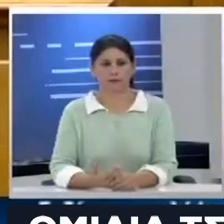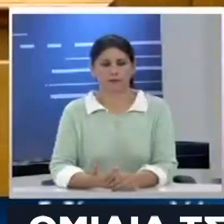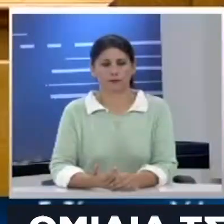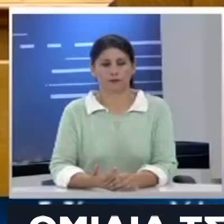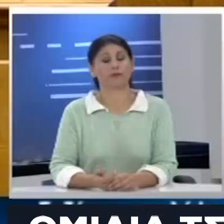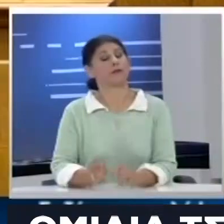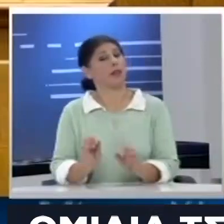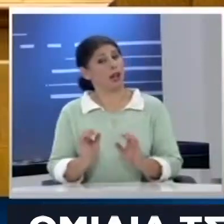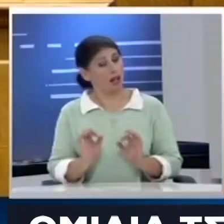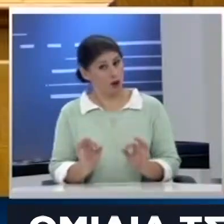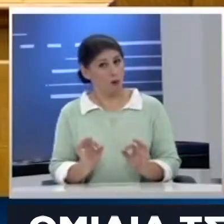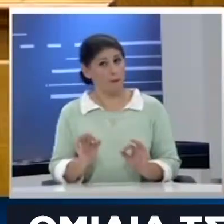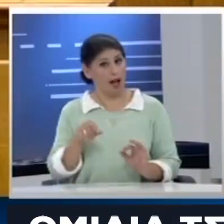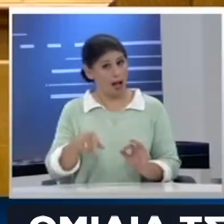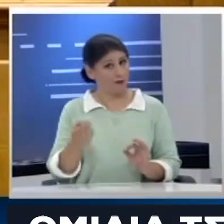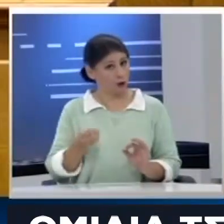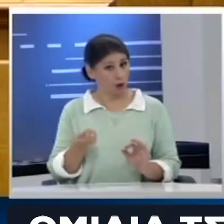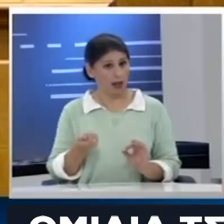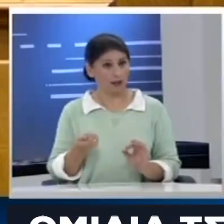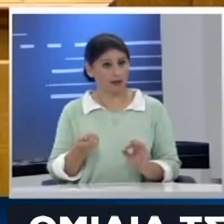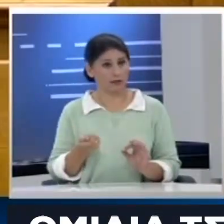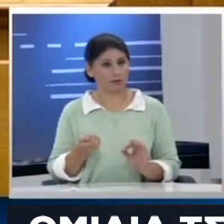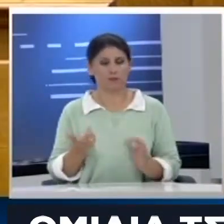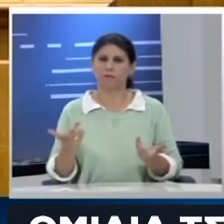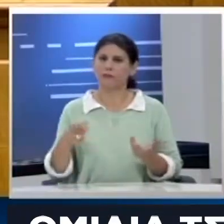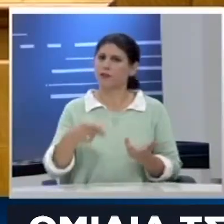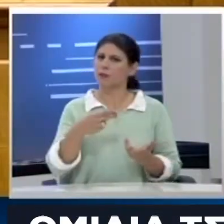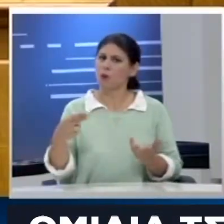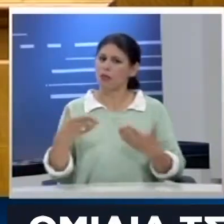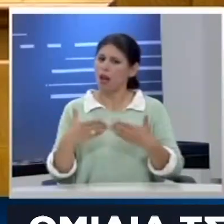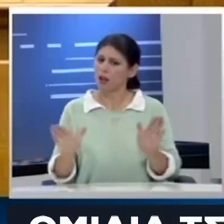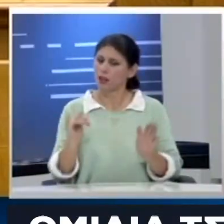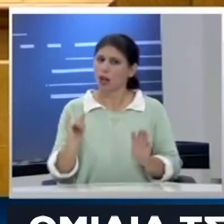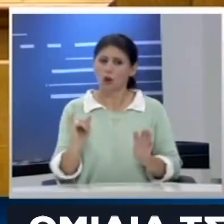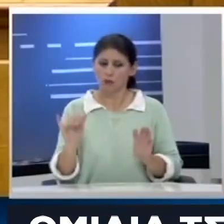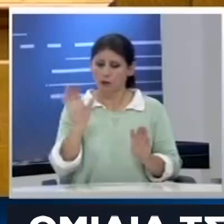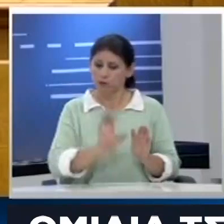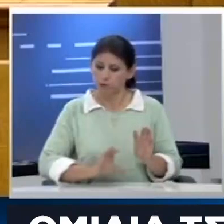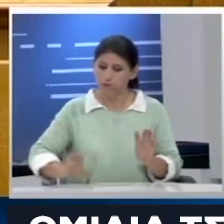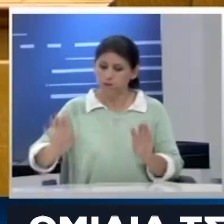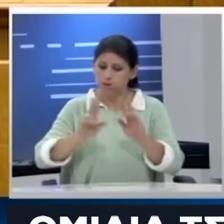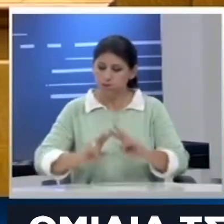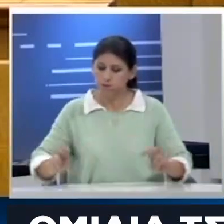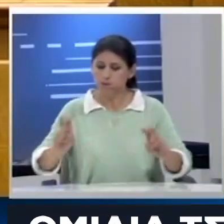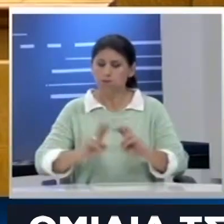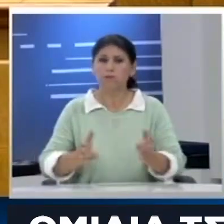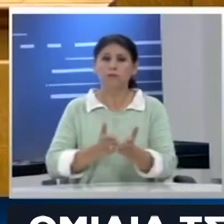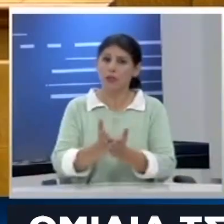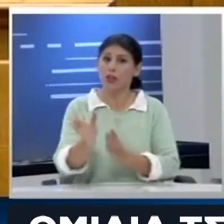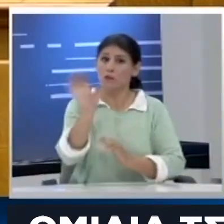Και μάλιστα το κάνει αυτό ενώ η υπόθεση είναι ακόμα ανοιχτή. Και διερευνάται από τη